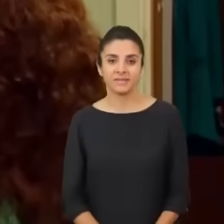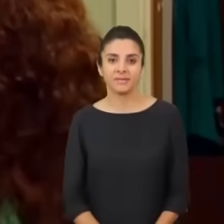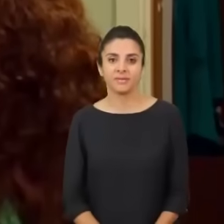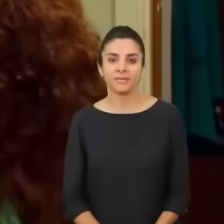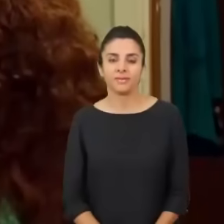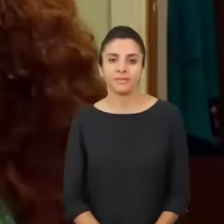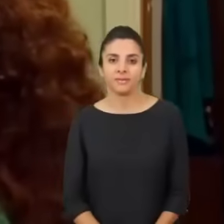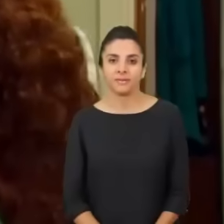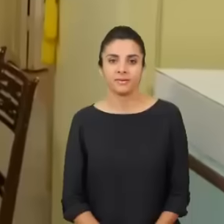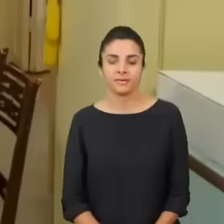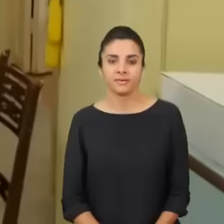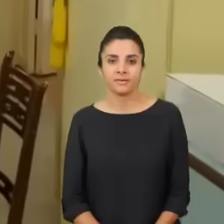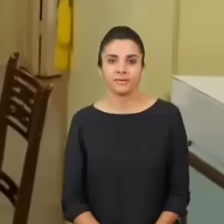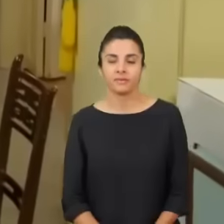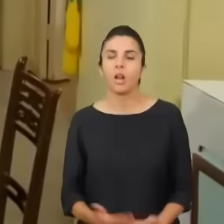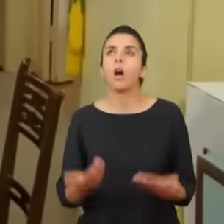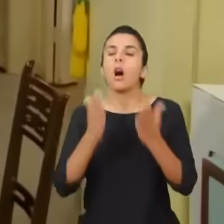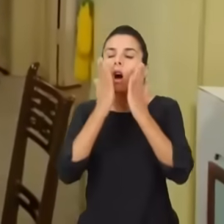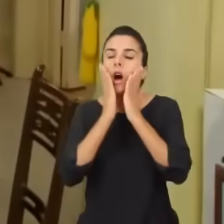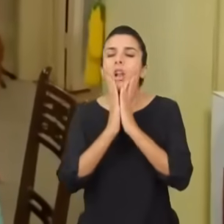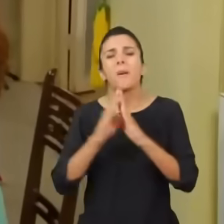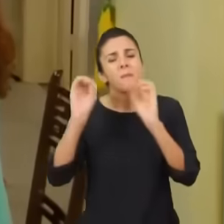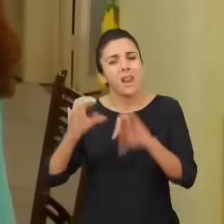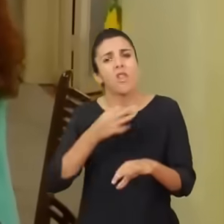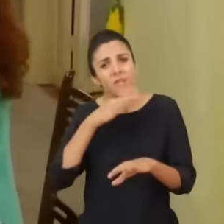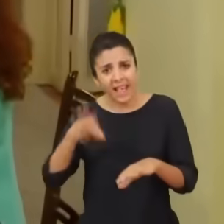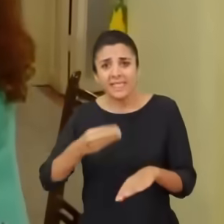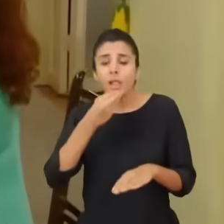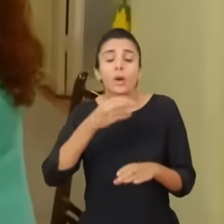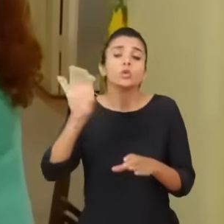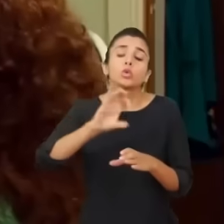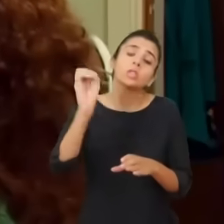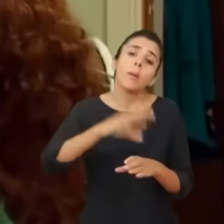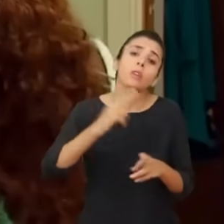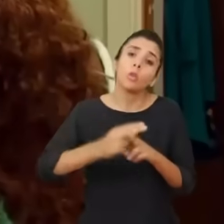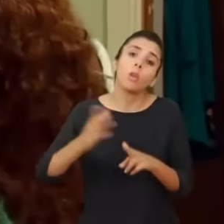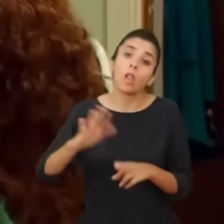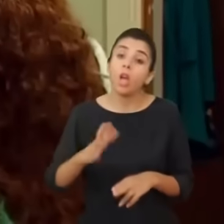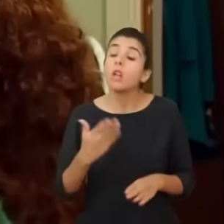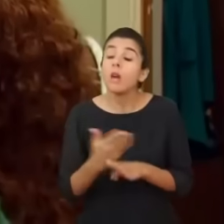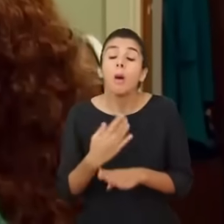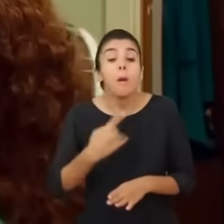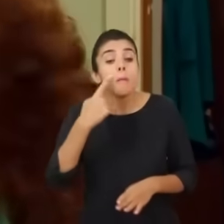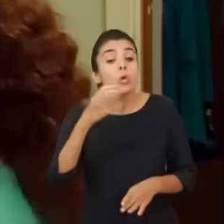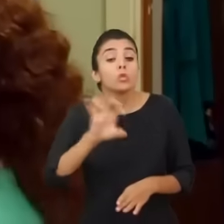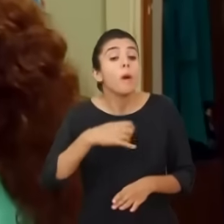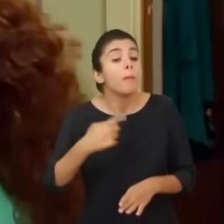Allah'ım yarabbim yarısın Allah ya. Bırak şunu. Bırak şunu, gel şuraya şunu yemeğe tuzla bak hadi. Ya niye ben bakıyorum ya, Allah